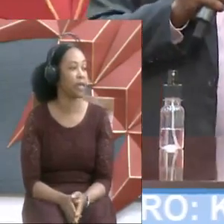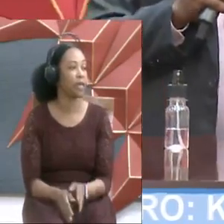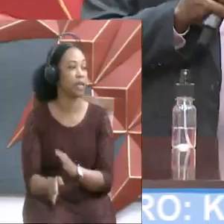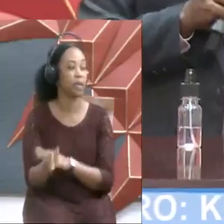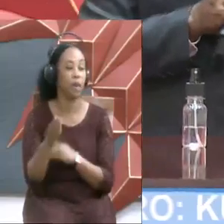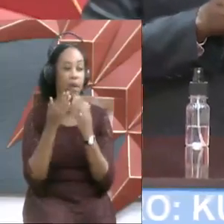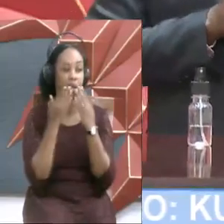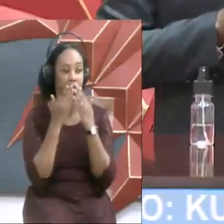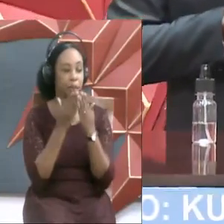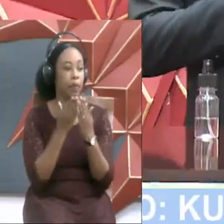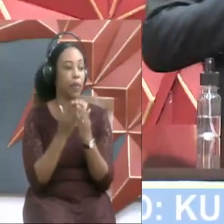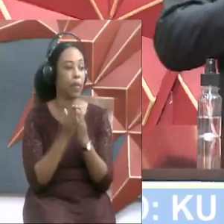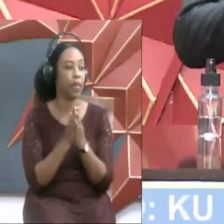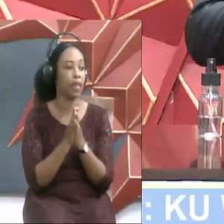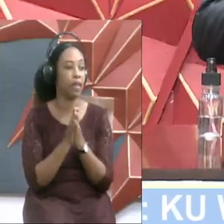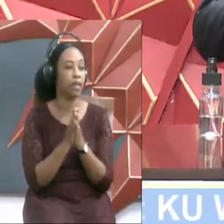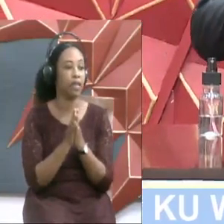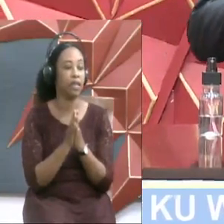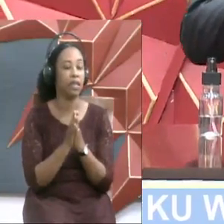Que Dieu soit loué